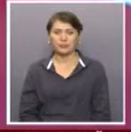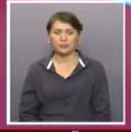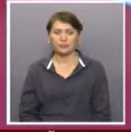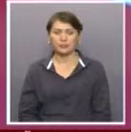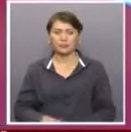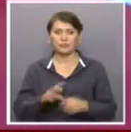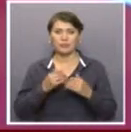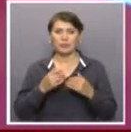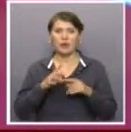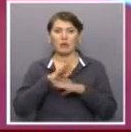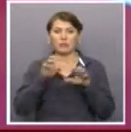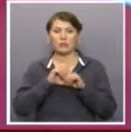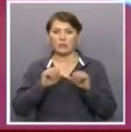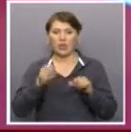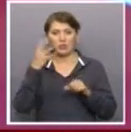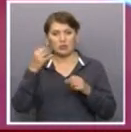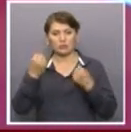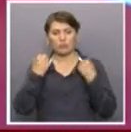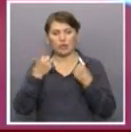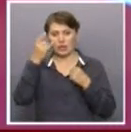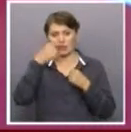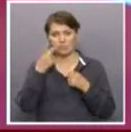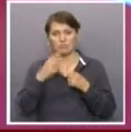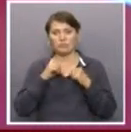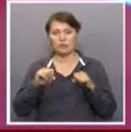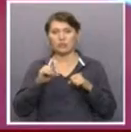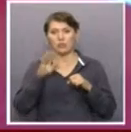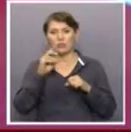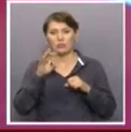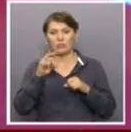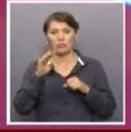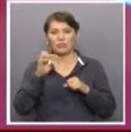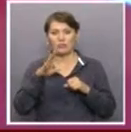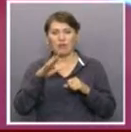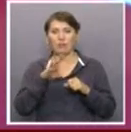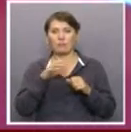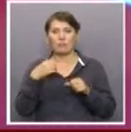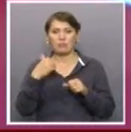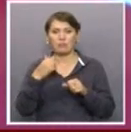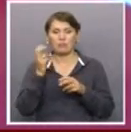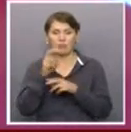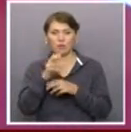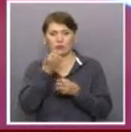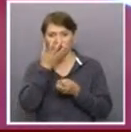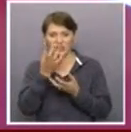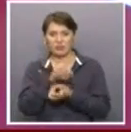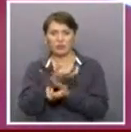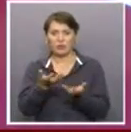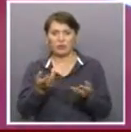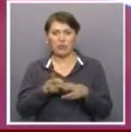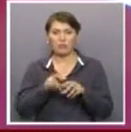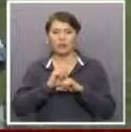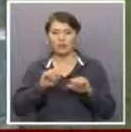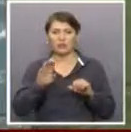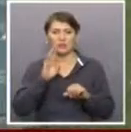Батырлар рухына тағызым. Алматылық спортшылар қазақтың қос батыры Әлия Молдағұлова мен Мәншүк Мәметованың басына барып гүл шоқтарын қойды. Батыр қыздар